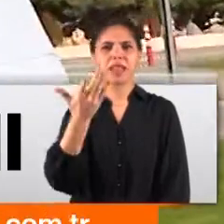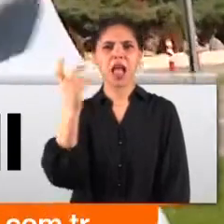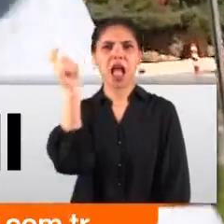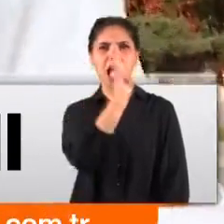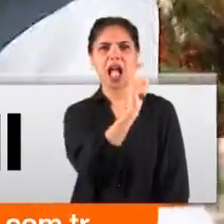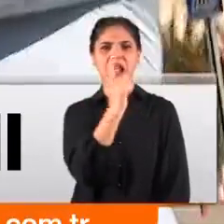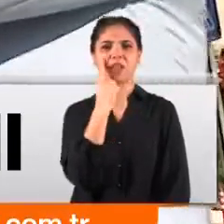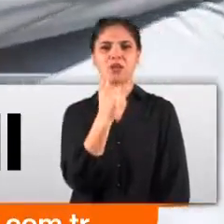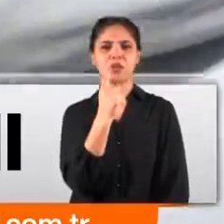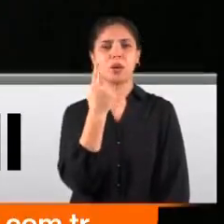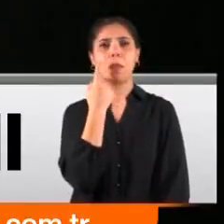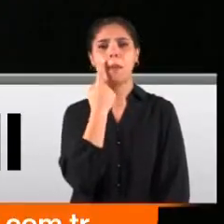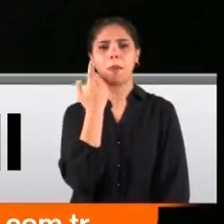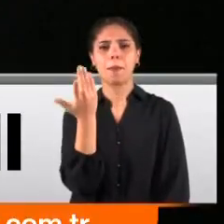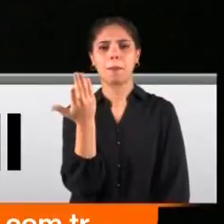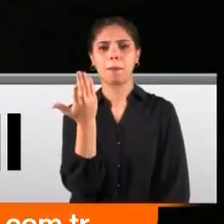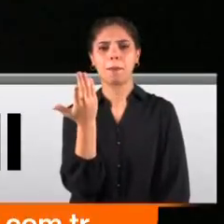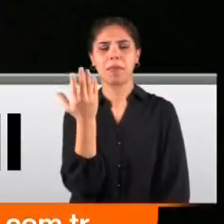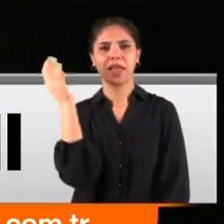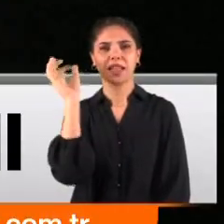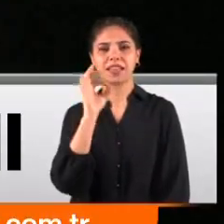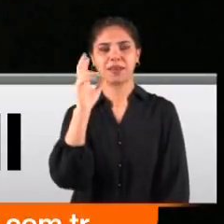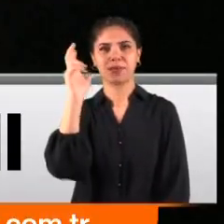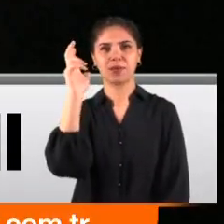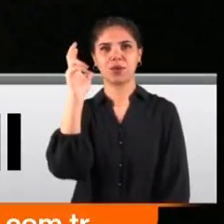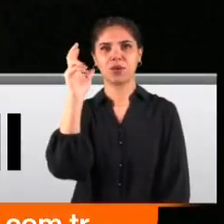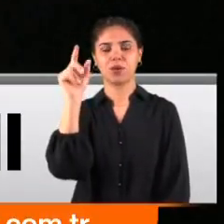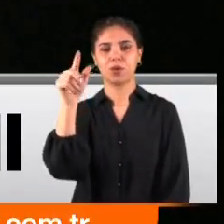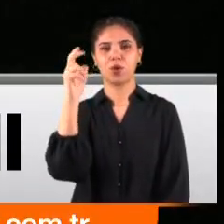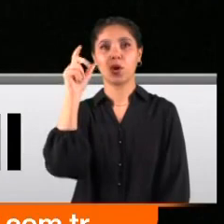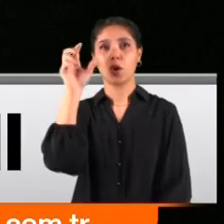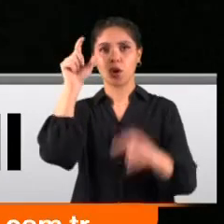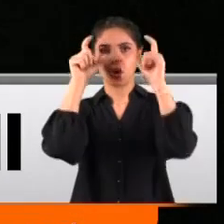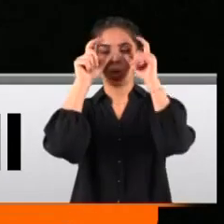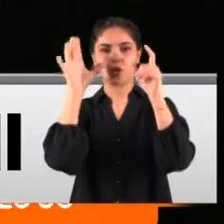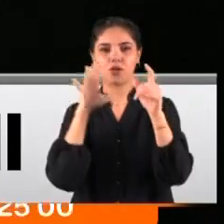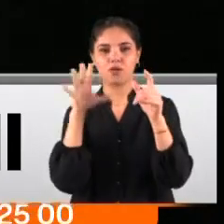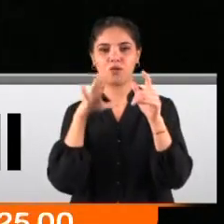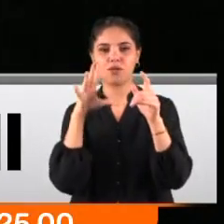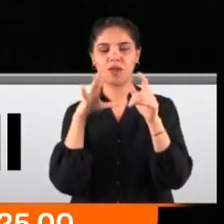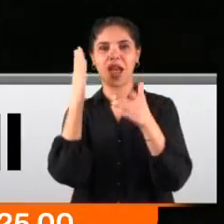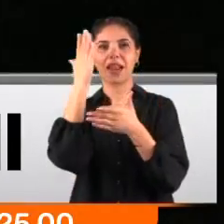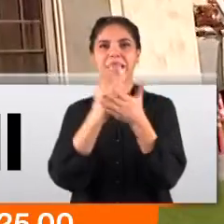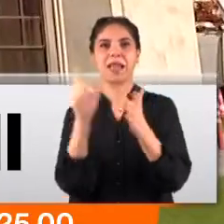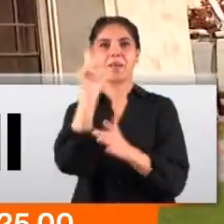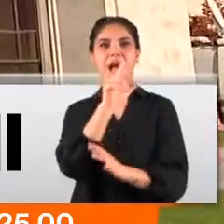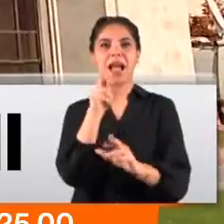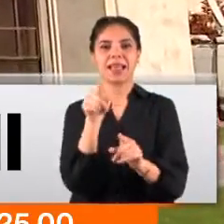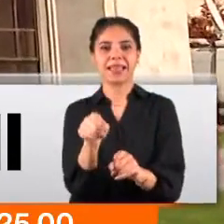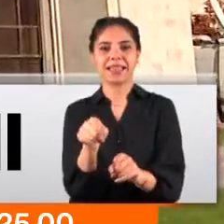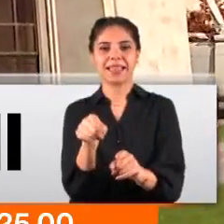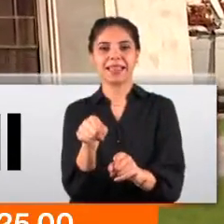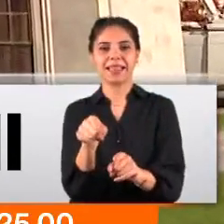Hakikaten şuraya bakar mısın? Bakın şu anda gözlüğüm şu sizde. Anda tam neredeyse hilal haline geliyor. Böyle hemen